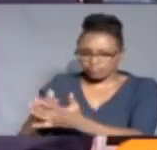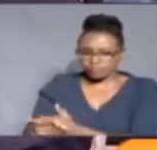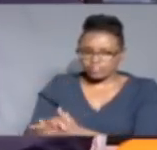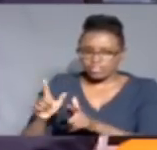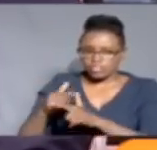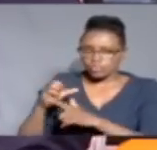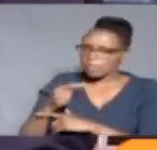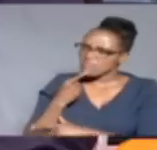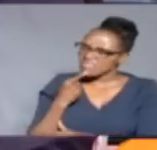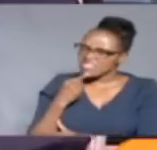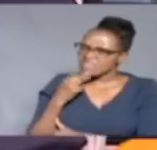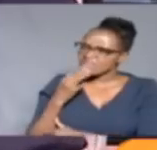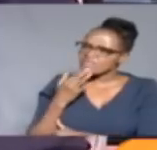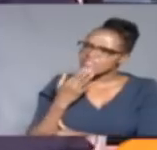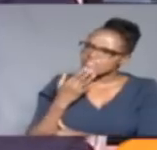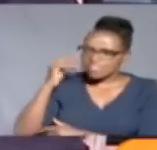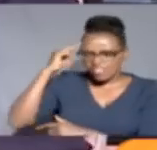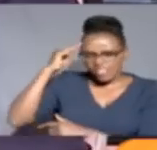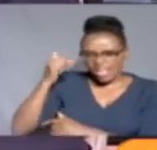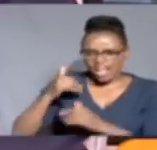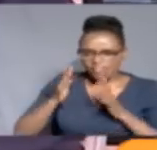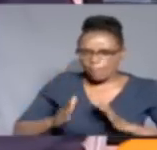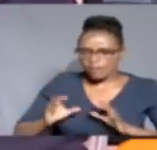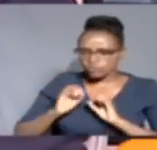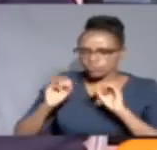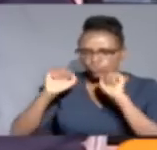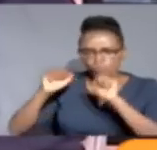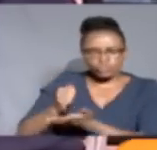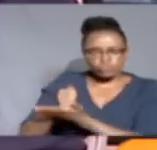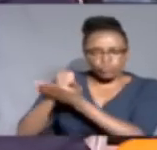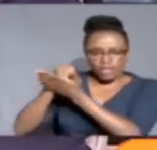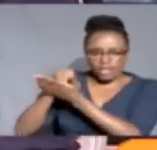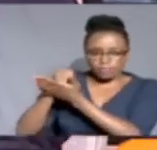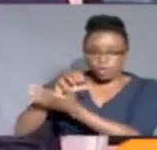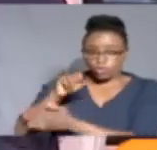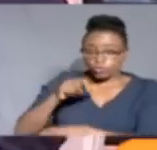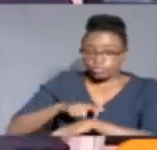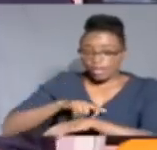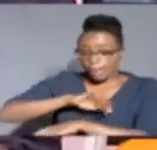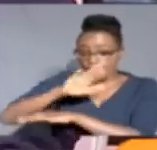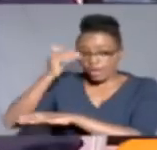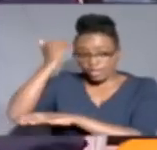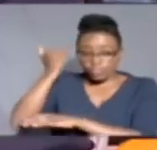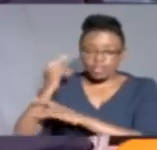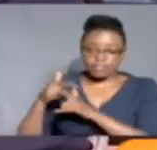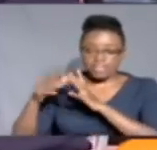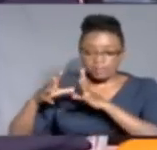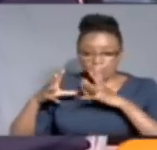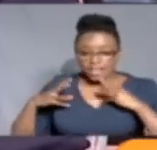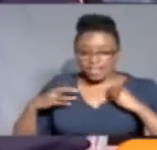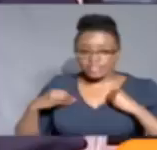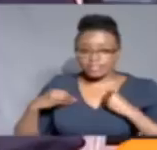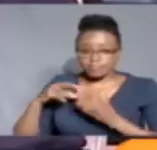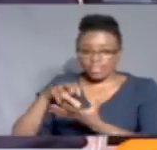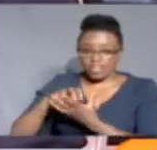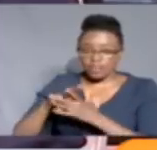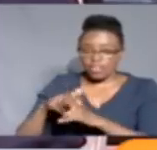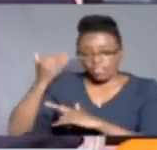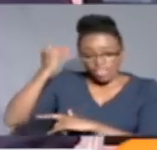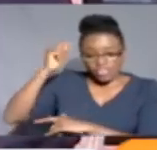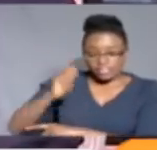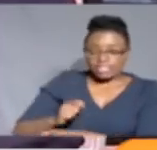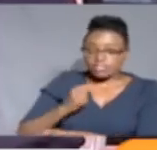mimi nikapiga hesabu nikaangalia nyumbani hakuna mtu mwingine anaweza nisaidia. So venye nilirudi kotini nikakubali kesi. Jaji